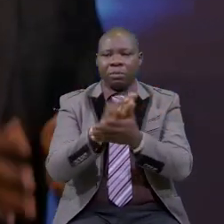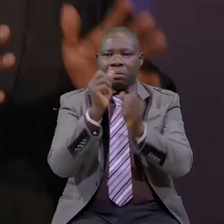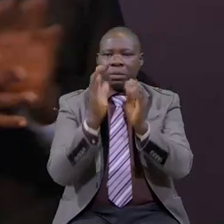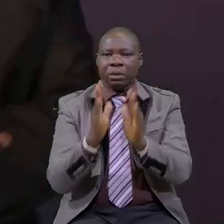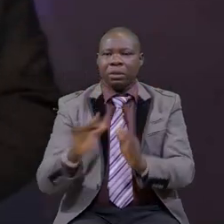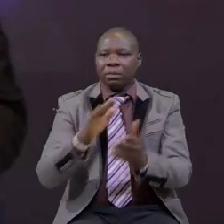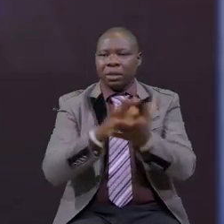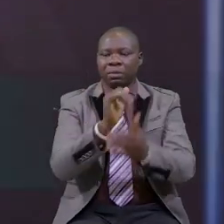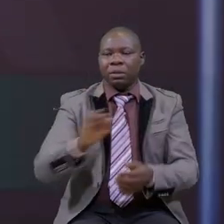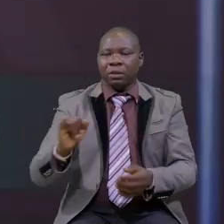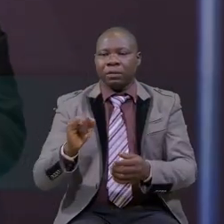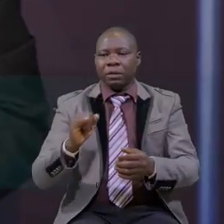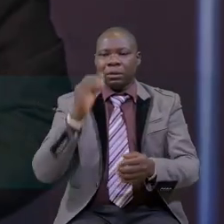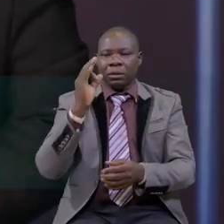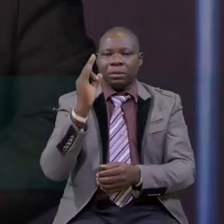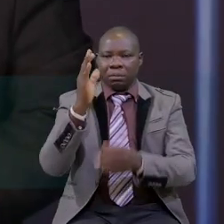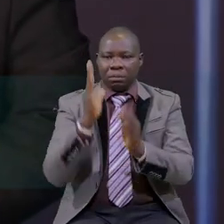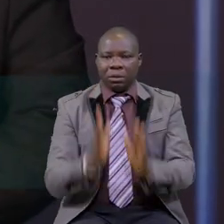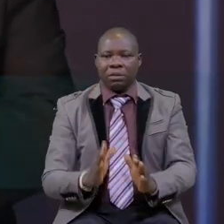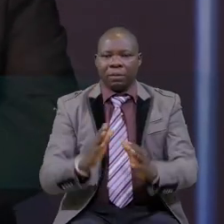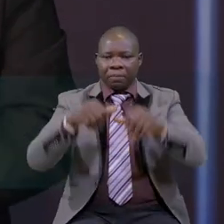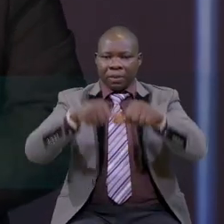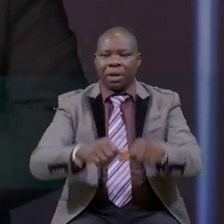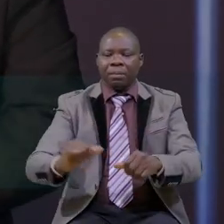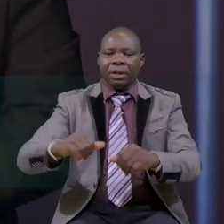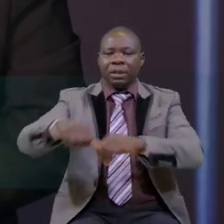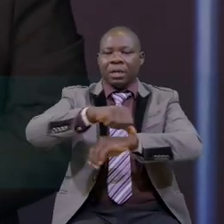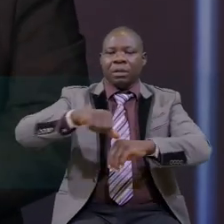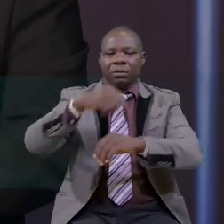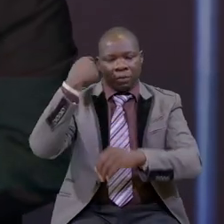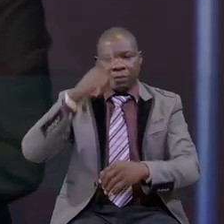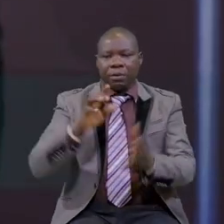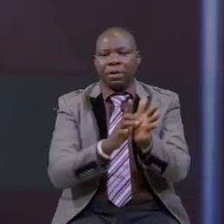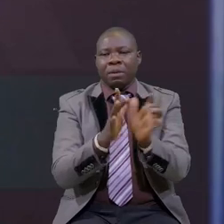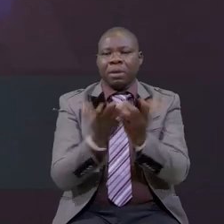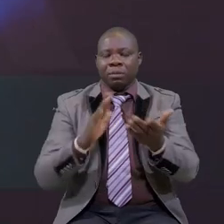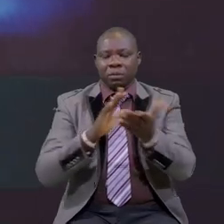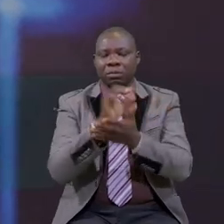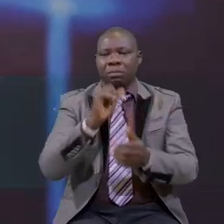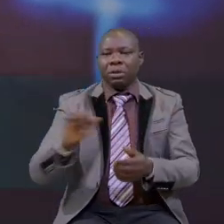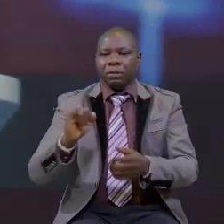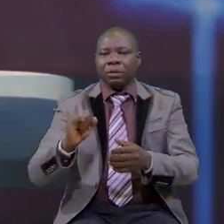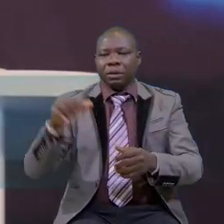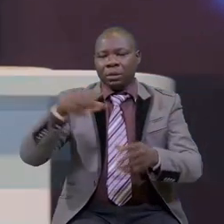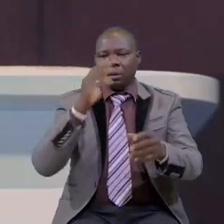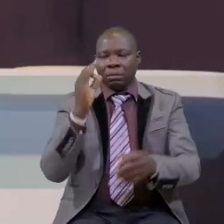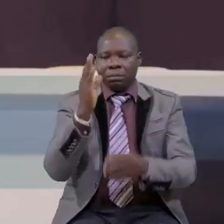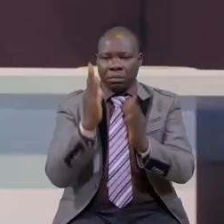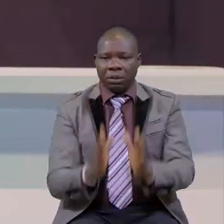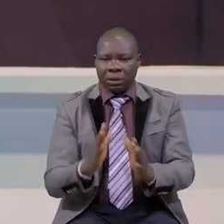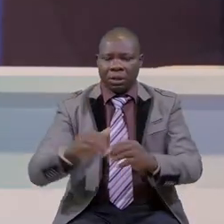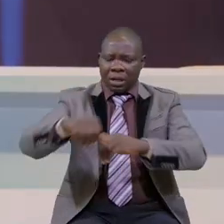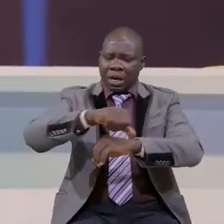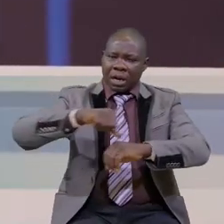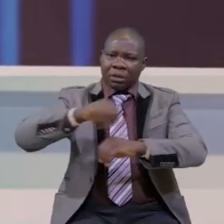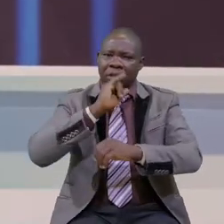en la Bible. L'onction permanente pour les ministres qui croient en la Bible, des ministres bibliques.